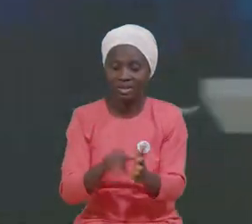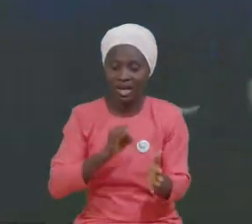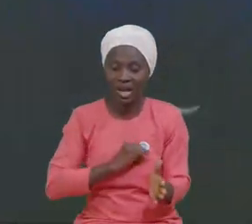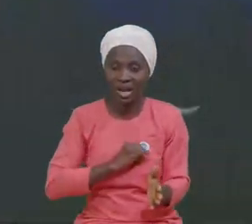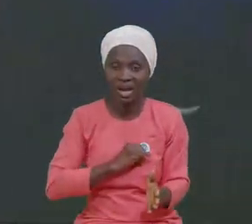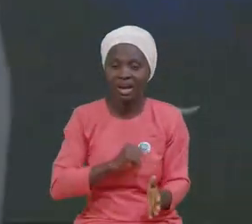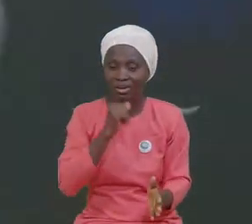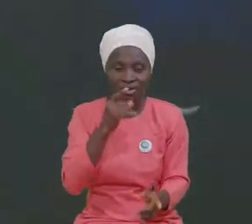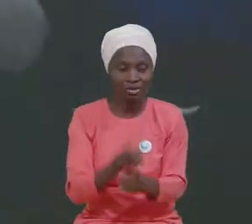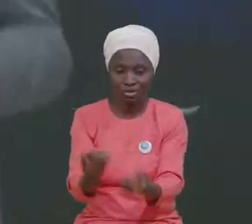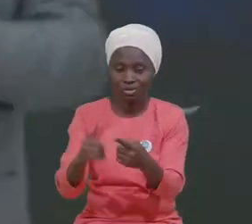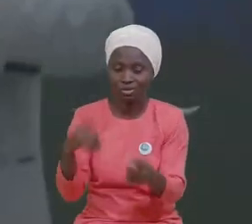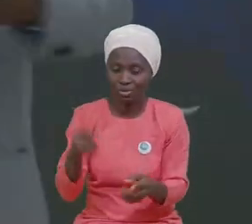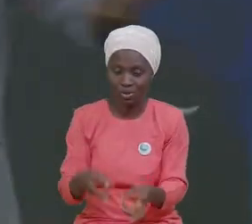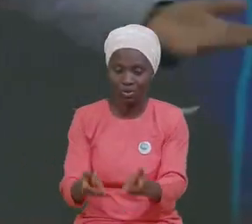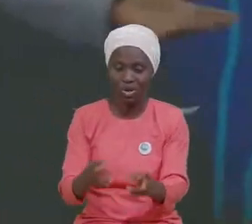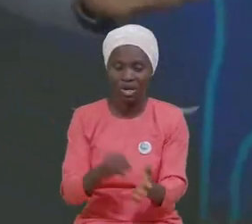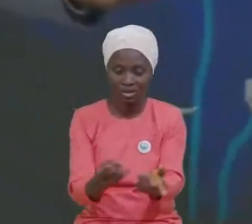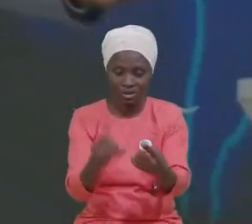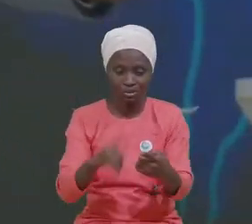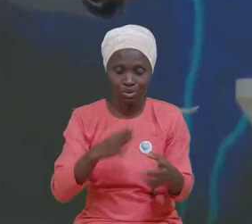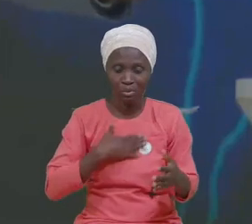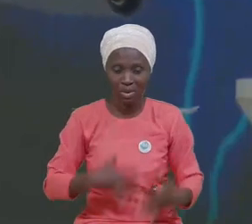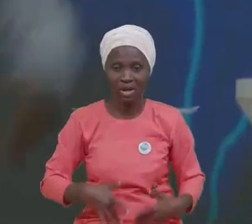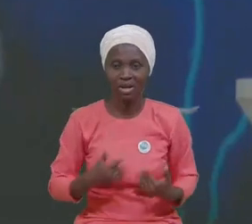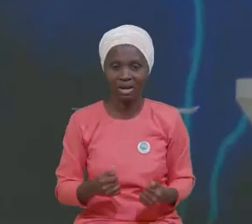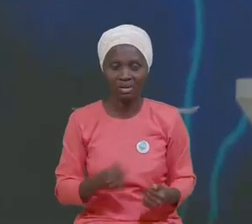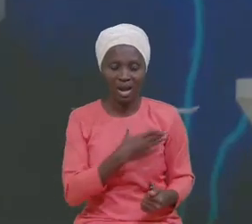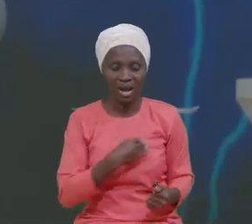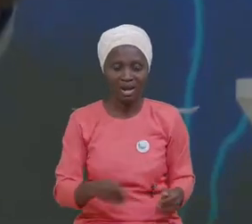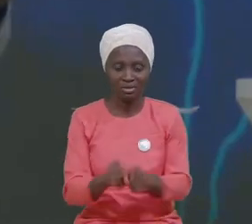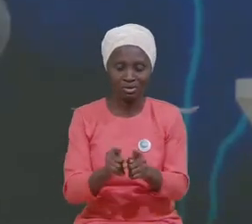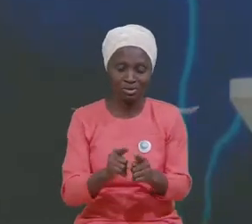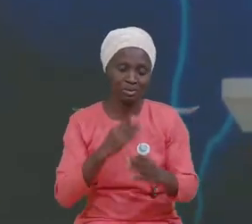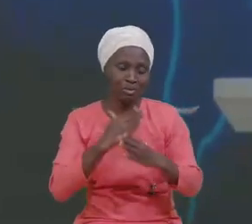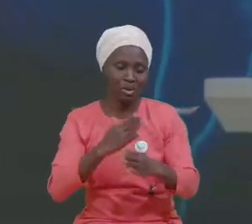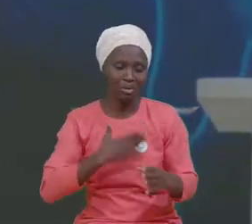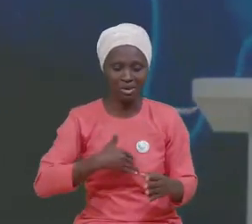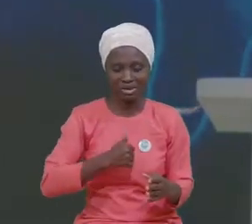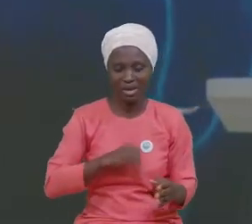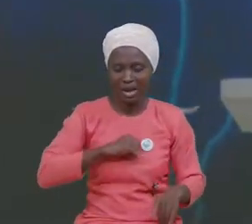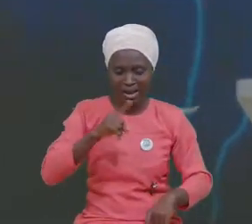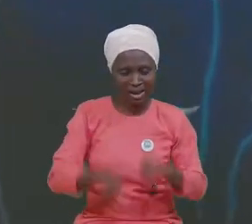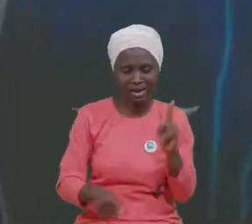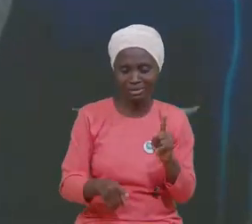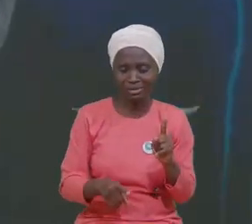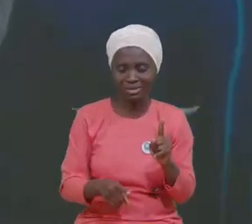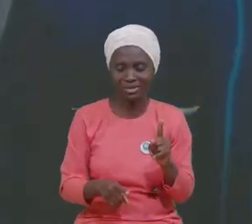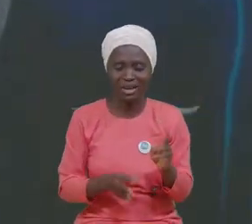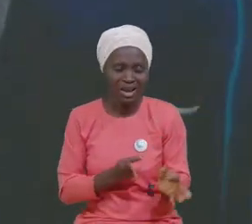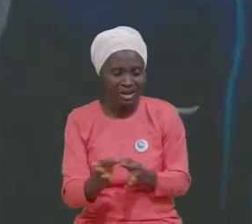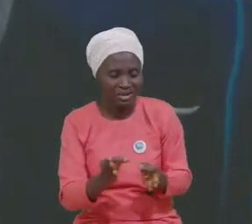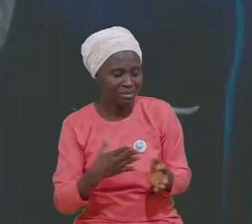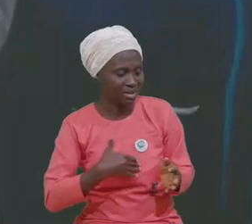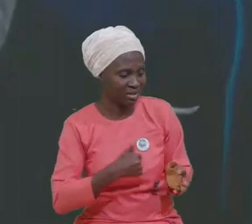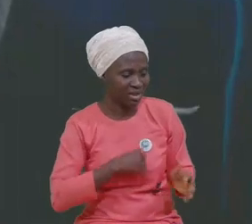seulement venus sur le chemin, qui viennent dans mon cœur. Et je me bloque moi-même. Je n'arrive plus à m'exprimer. Je